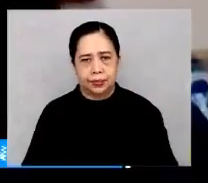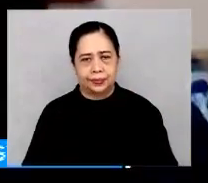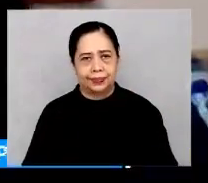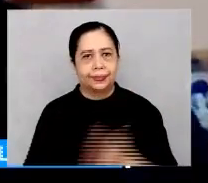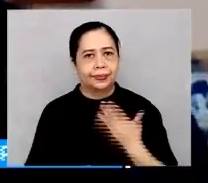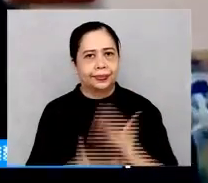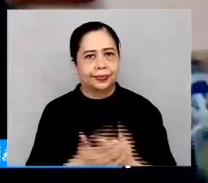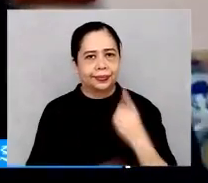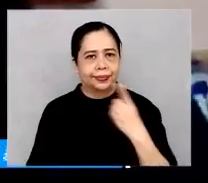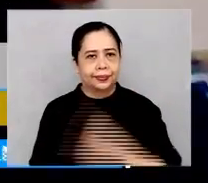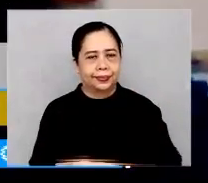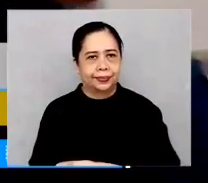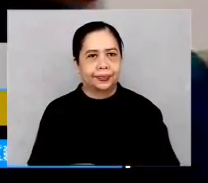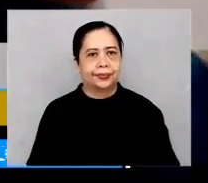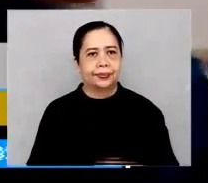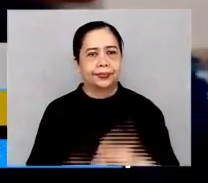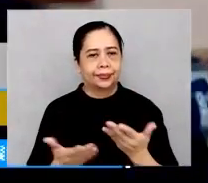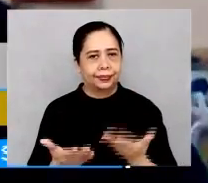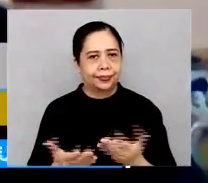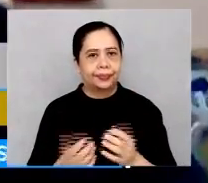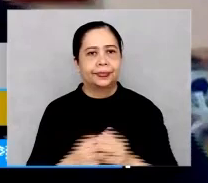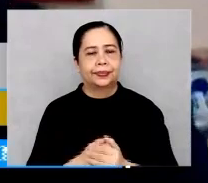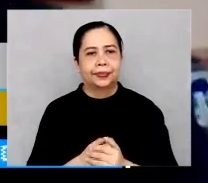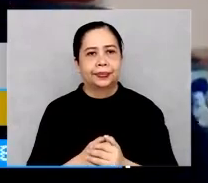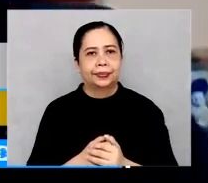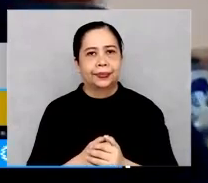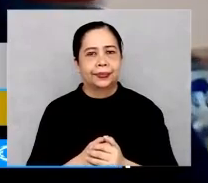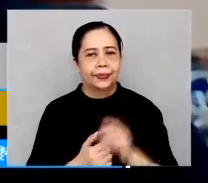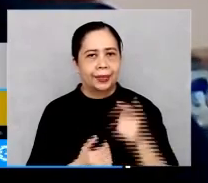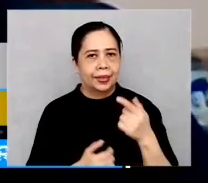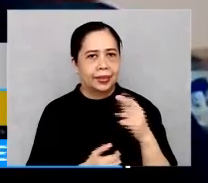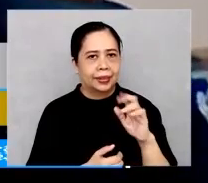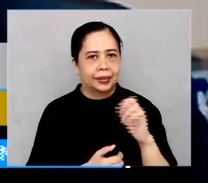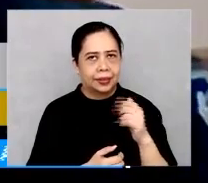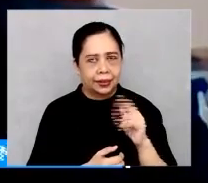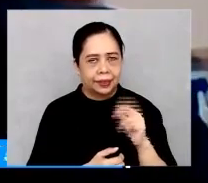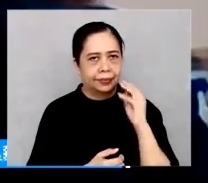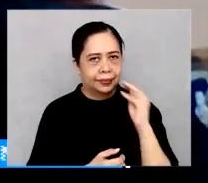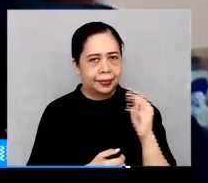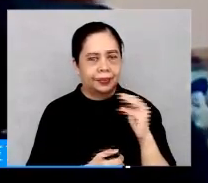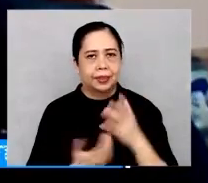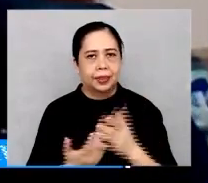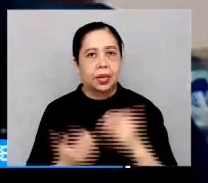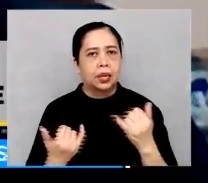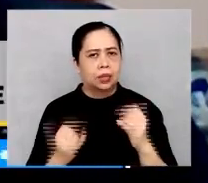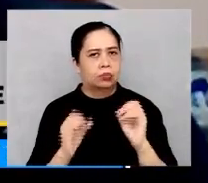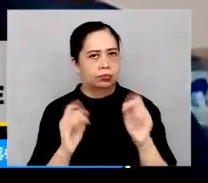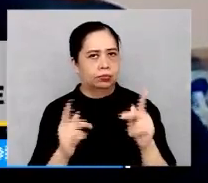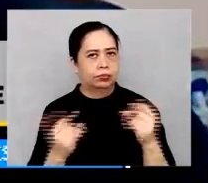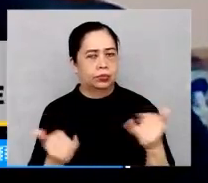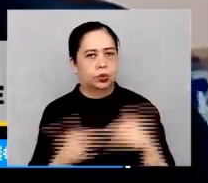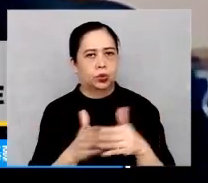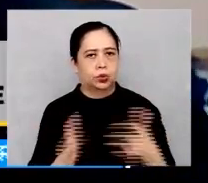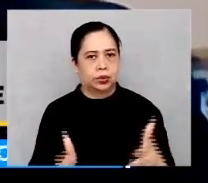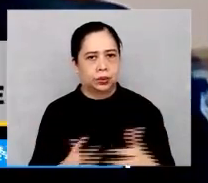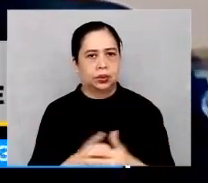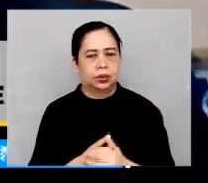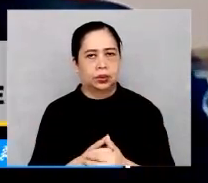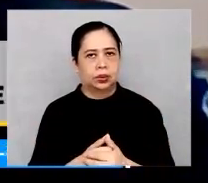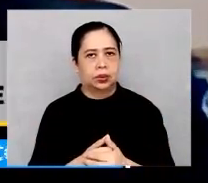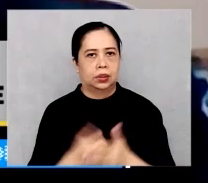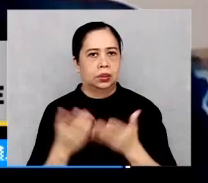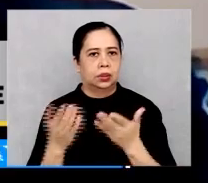Magandang umaga po, Sir Jess. Magandang umaga po, Ms. Gretchen. Sa ngayon po, stable na po yung ating mga estudyante.